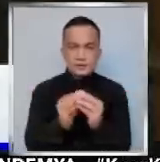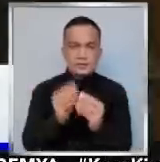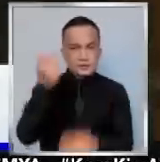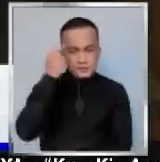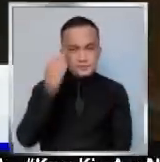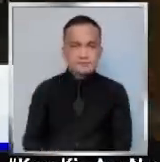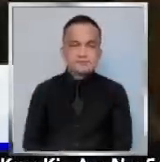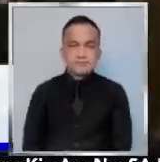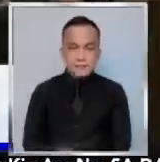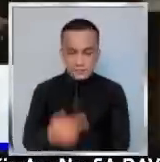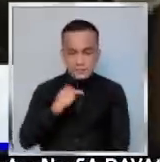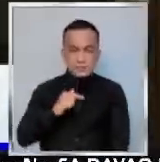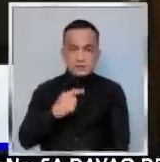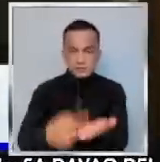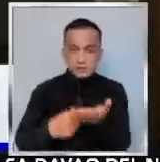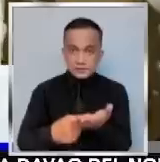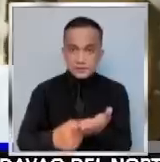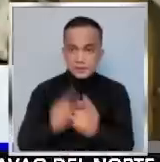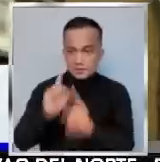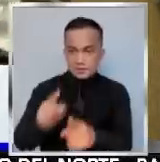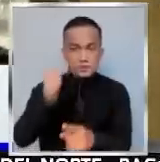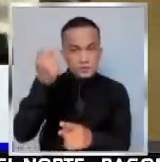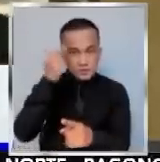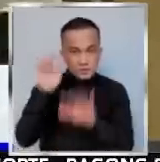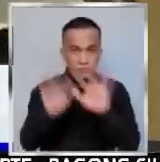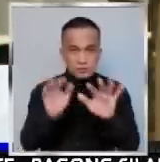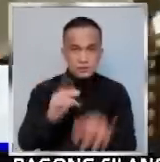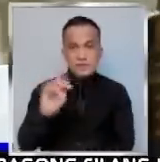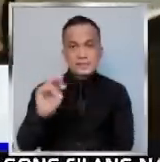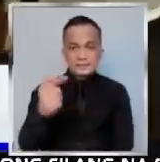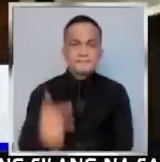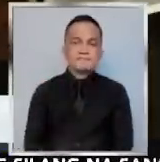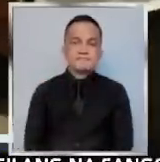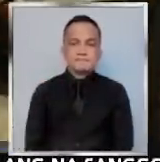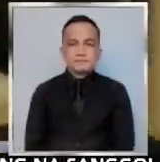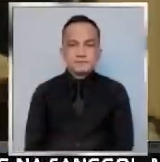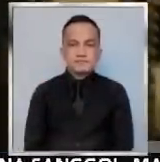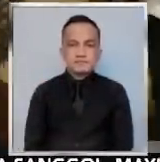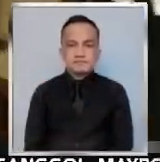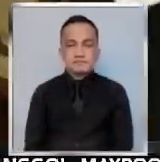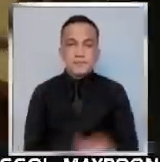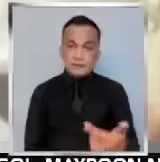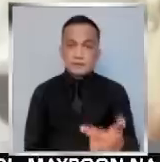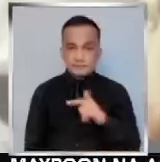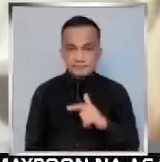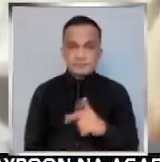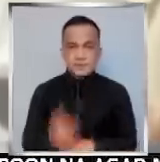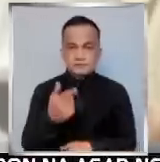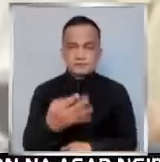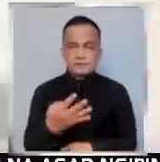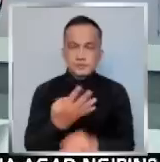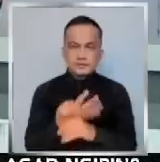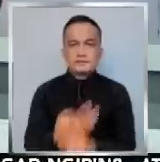Kabilang sa tinalakay ang pagtugon ng pamahalaan sa pananalasa ng Bagyong Carding. Mariz Umali Natutok, 24 Oras.